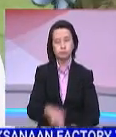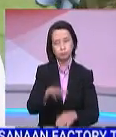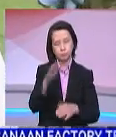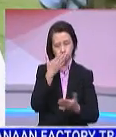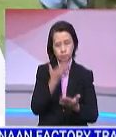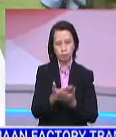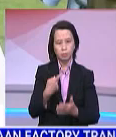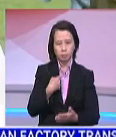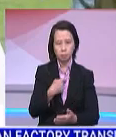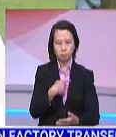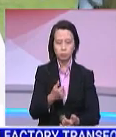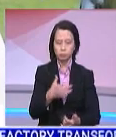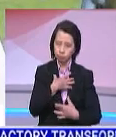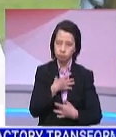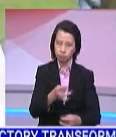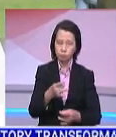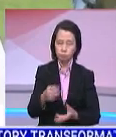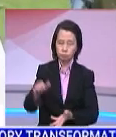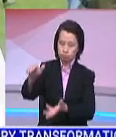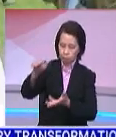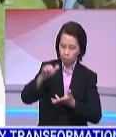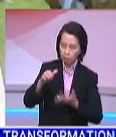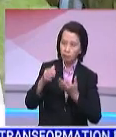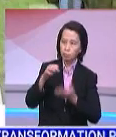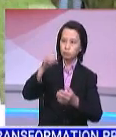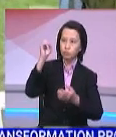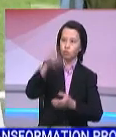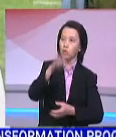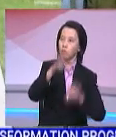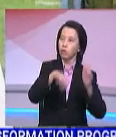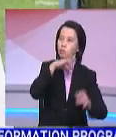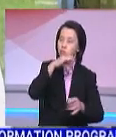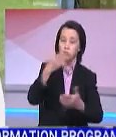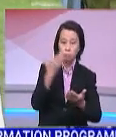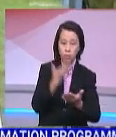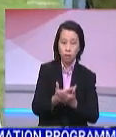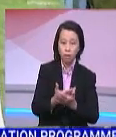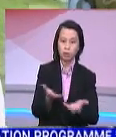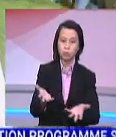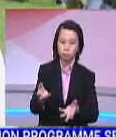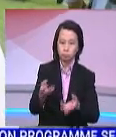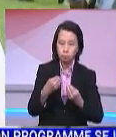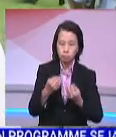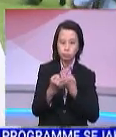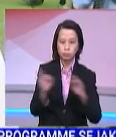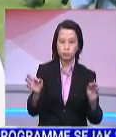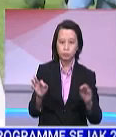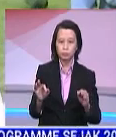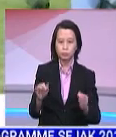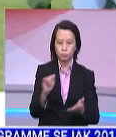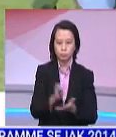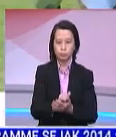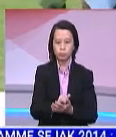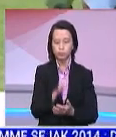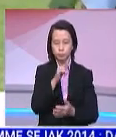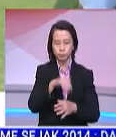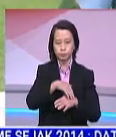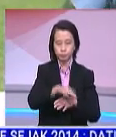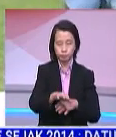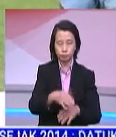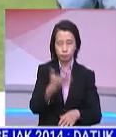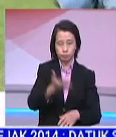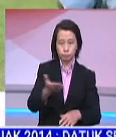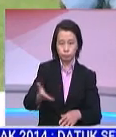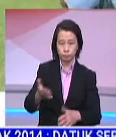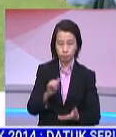Baiklah kita bungkus plastik yang baik lebih baik ada yang tomboy letak the vampire bund senang dan kucing yang imut atau tidaknya itu